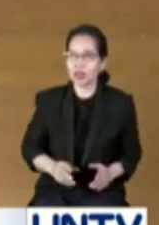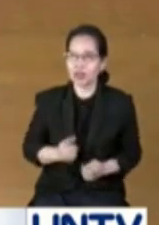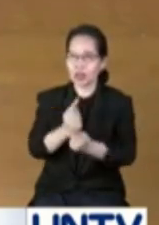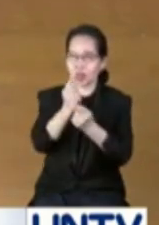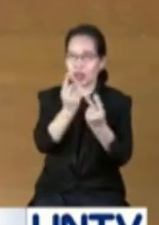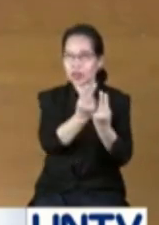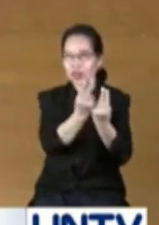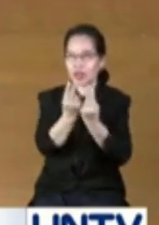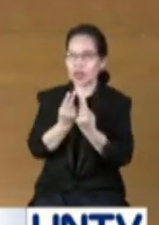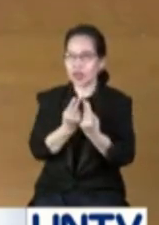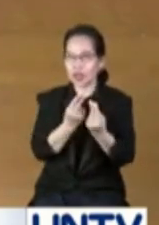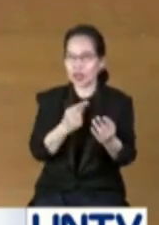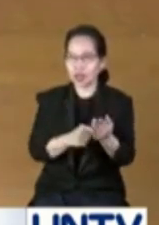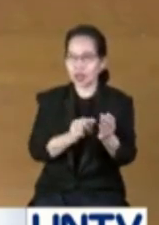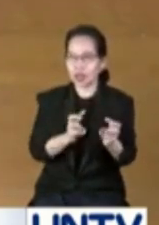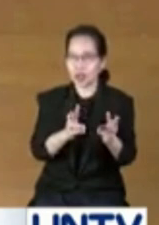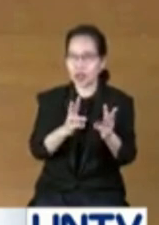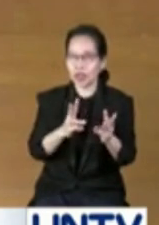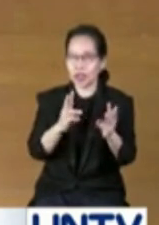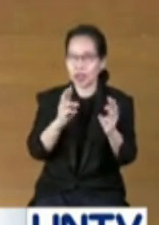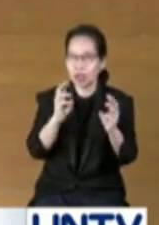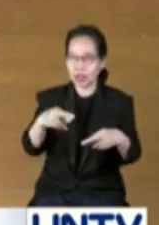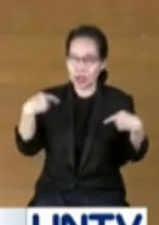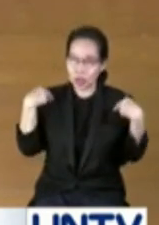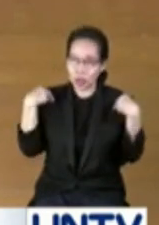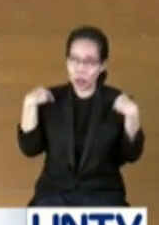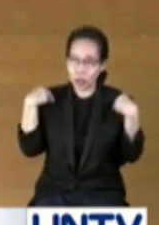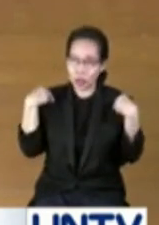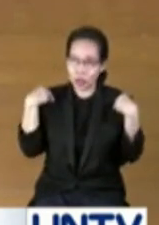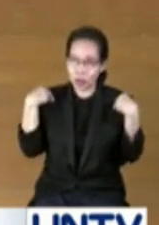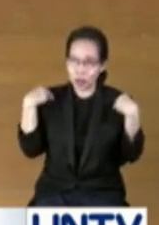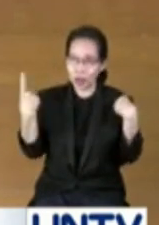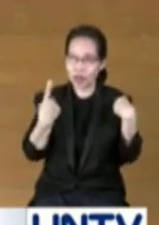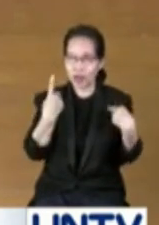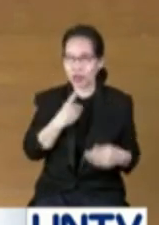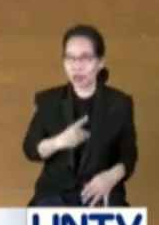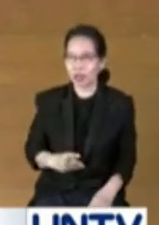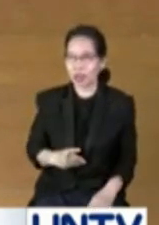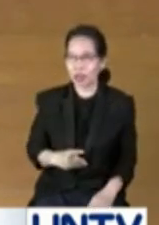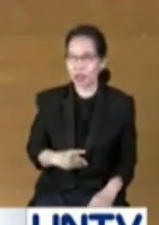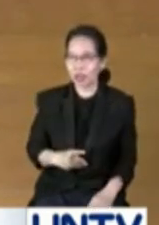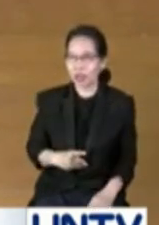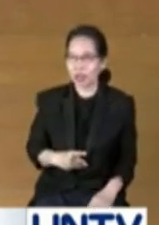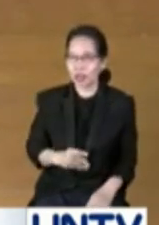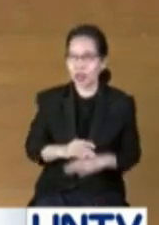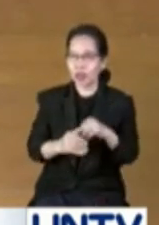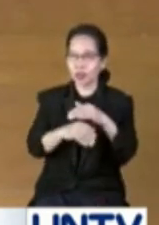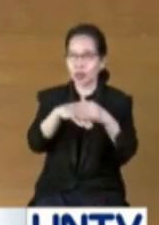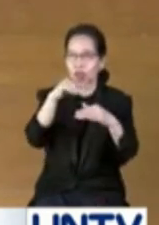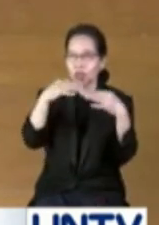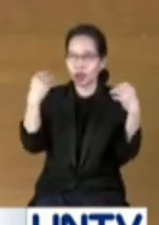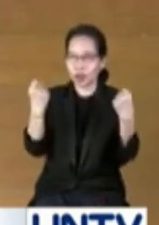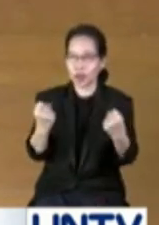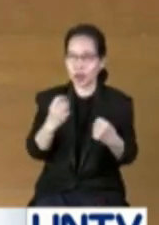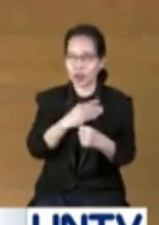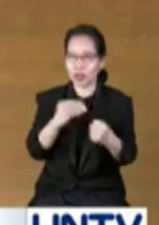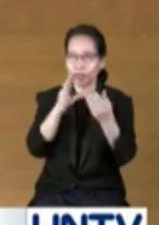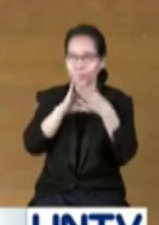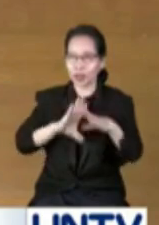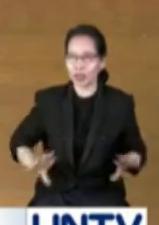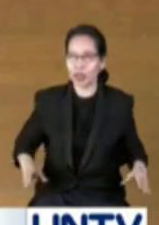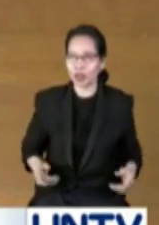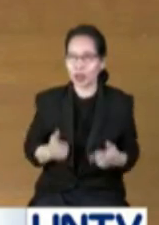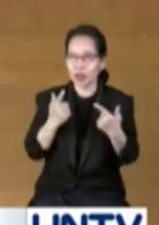ganitong paraan, makakamtan natin ang ating tanging hangarin, ang maginhawa, matatag at panatag na buhay para sa